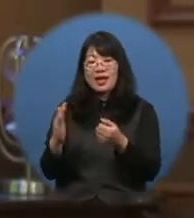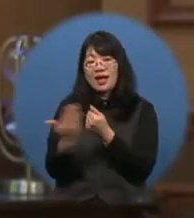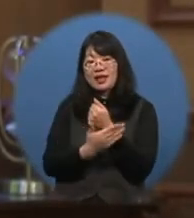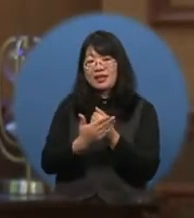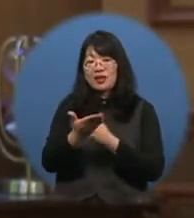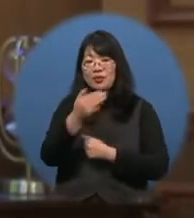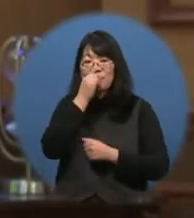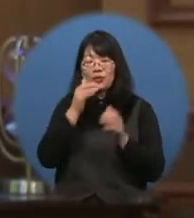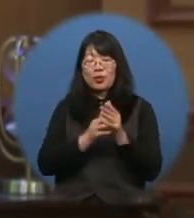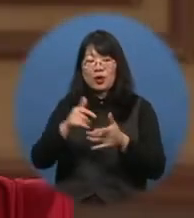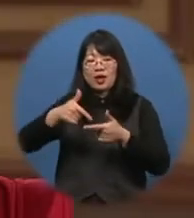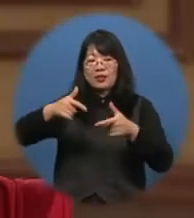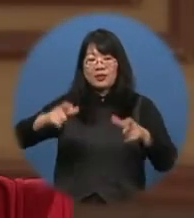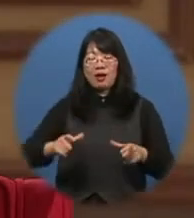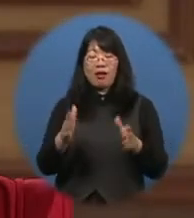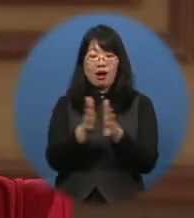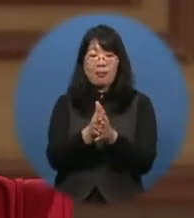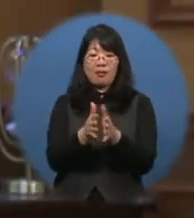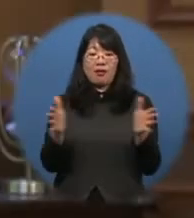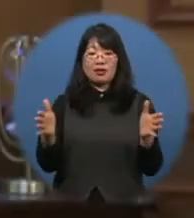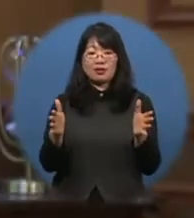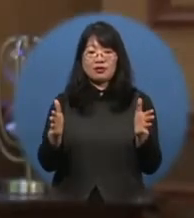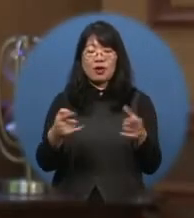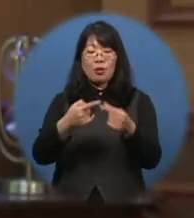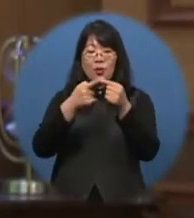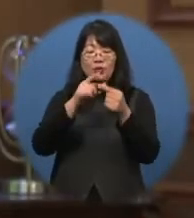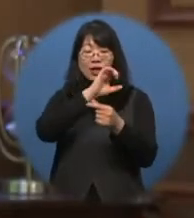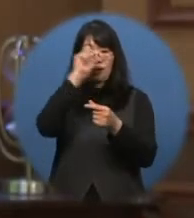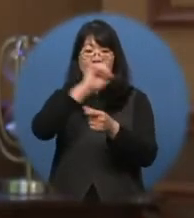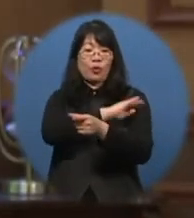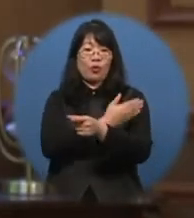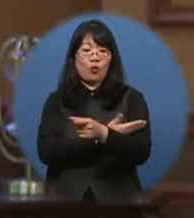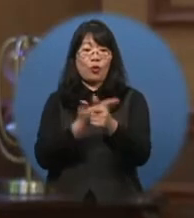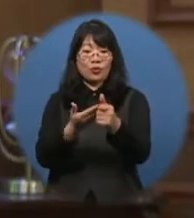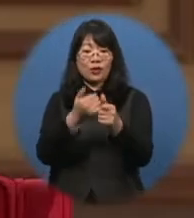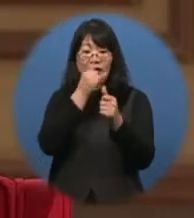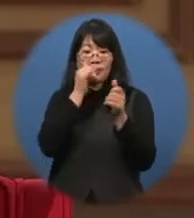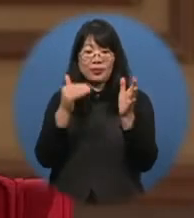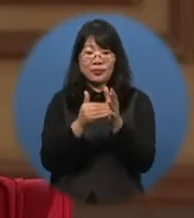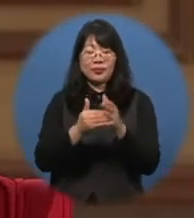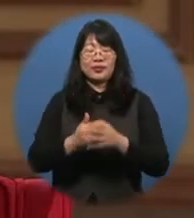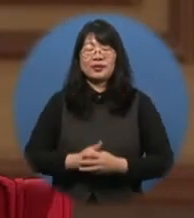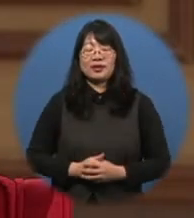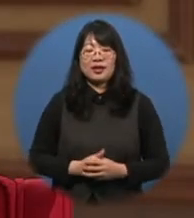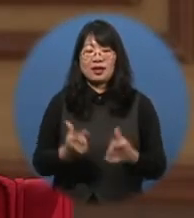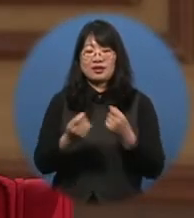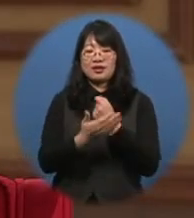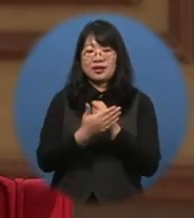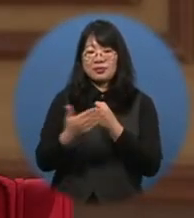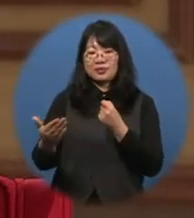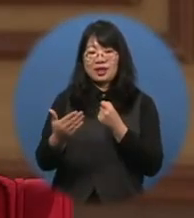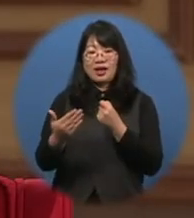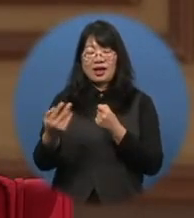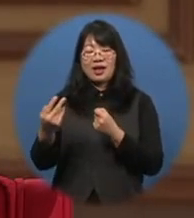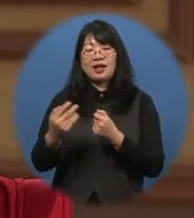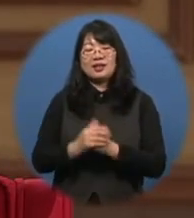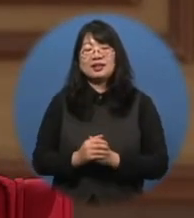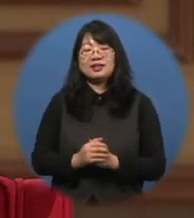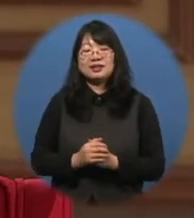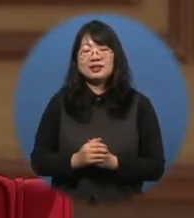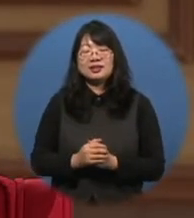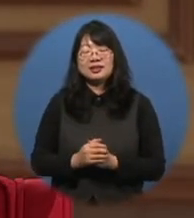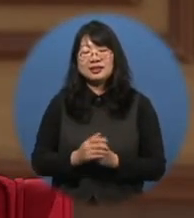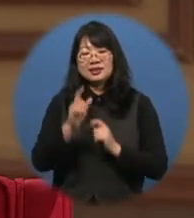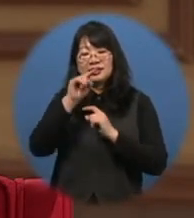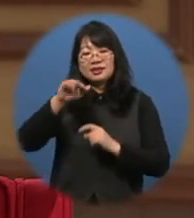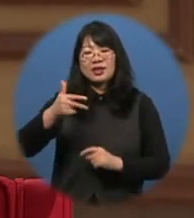그 다음에 또 강남에 이제 아파트. 우선당첨권. 그, 예, 우선당첨권도 있었고, 그래서 이제 이청준